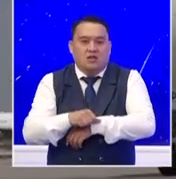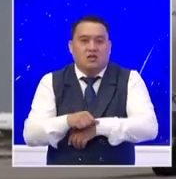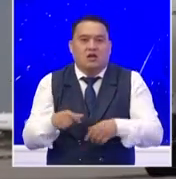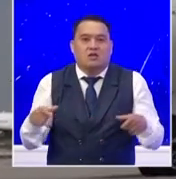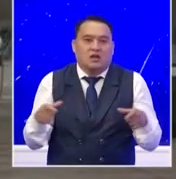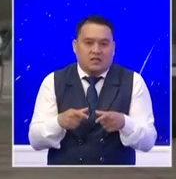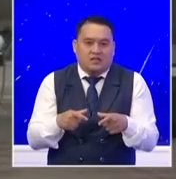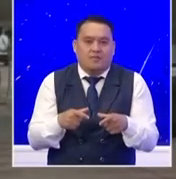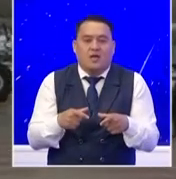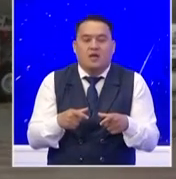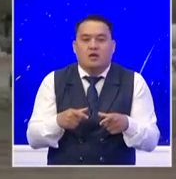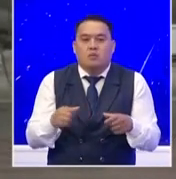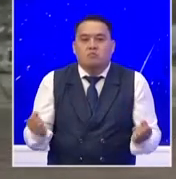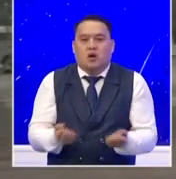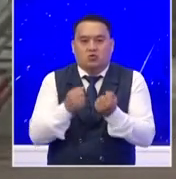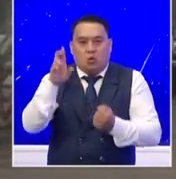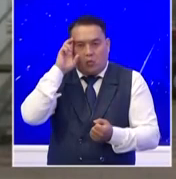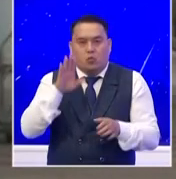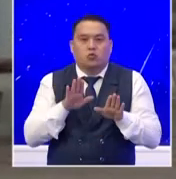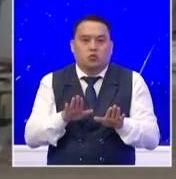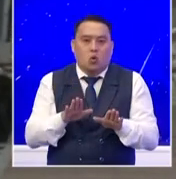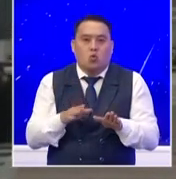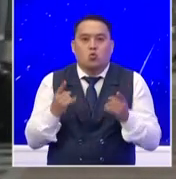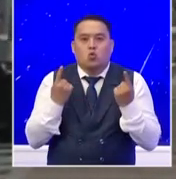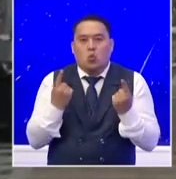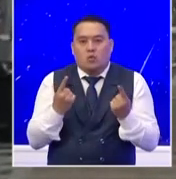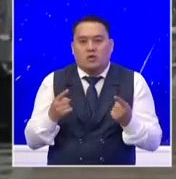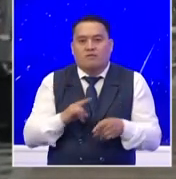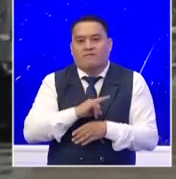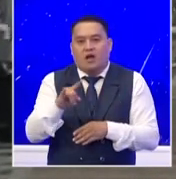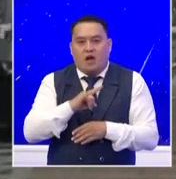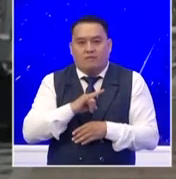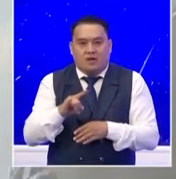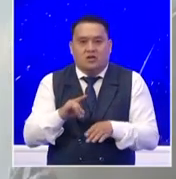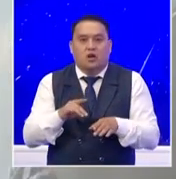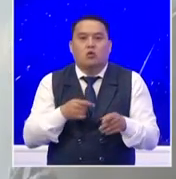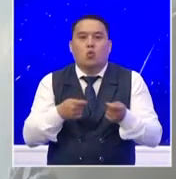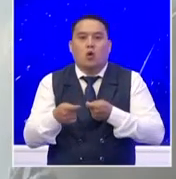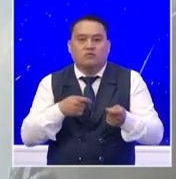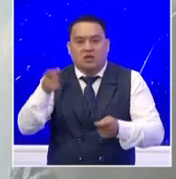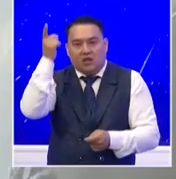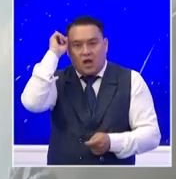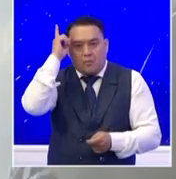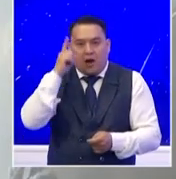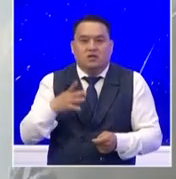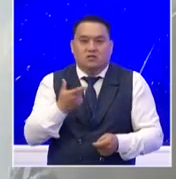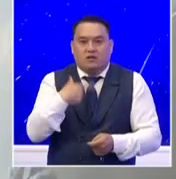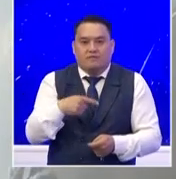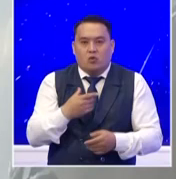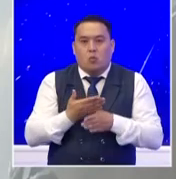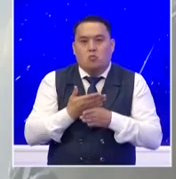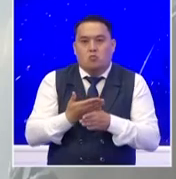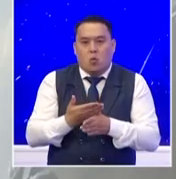кризис. На государственную поддержку пока могут рассчитывать лишь крупнейшие авиаперевозчики. Правительство Германии намерено со своей стороны